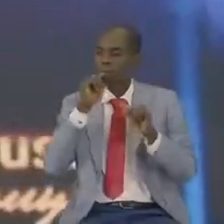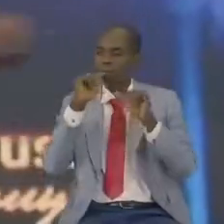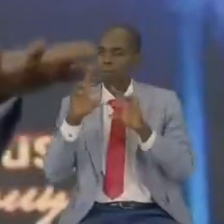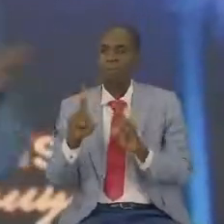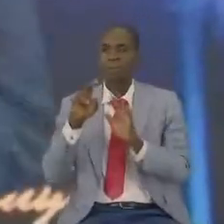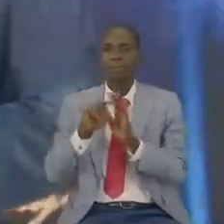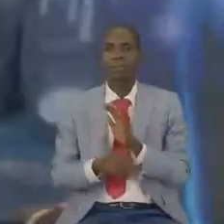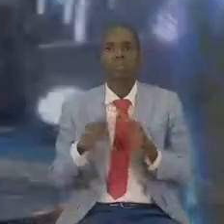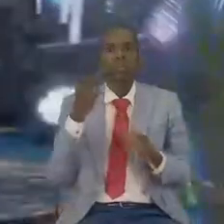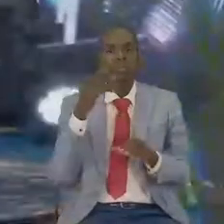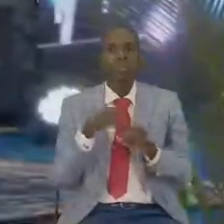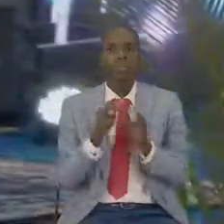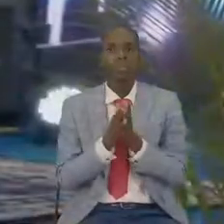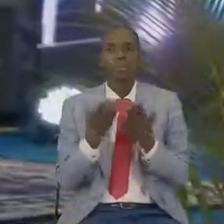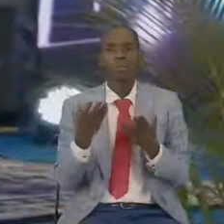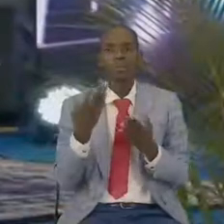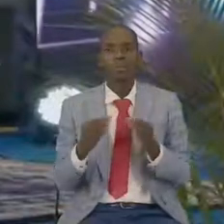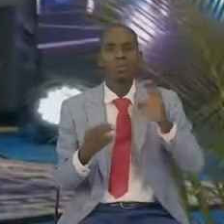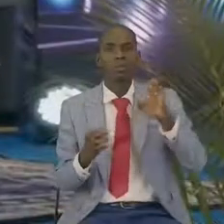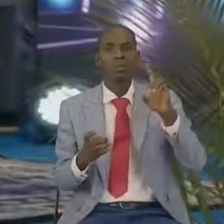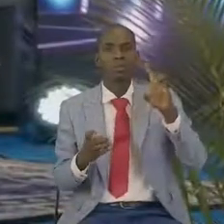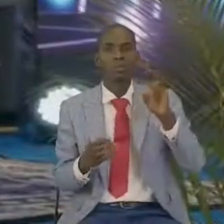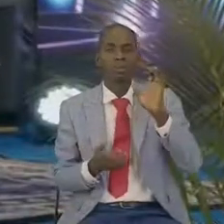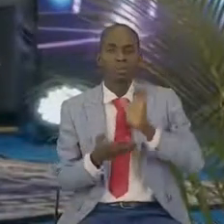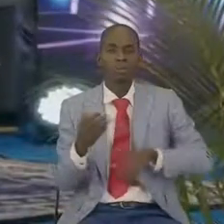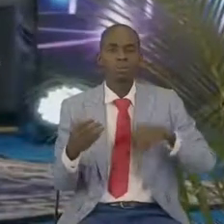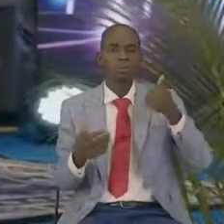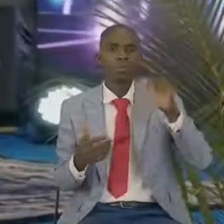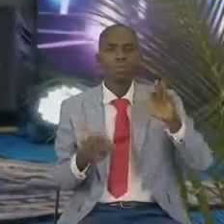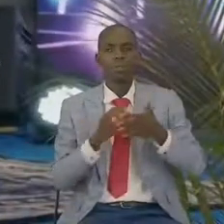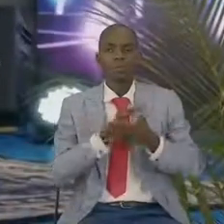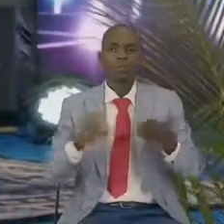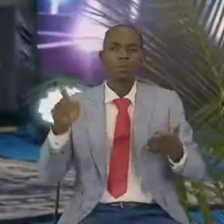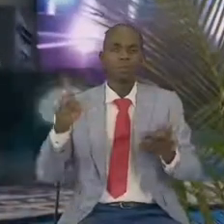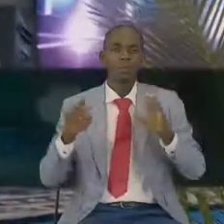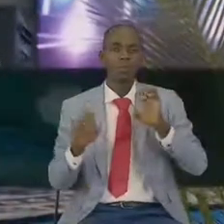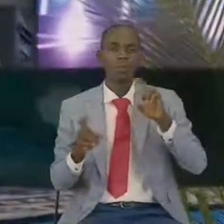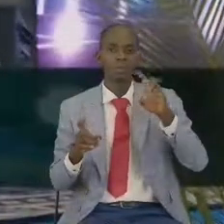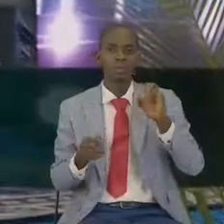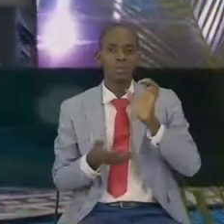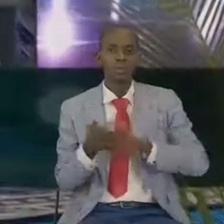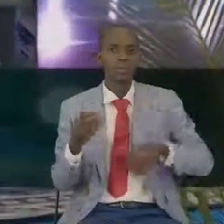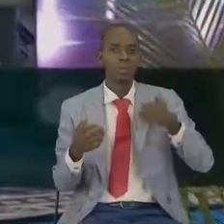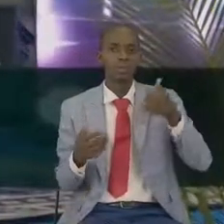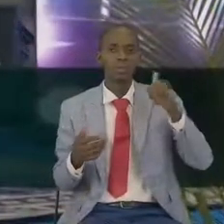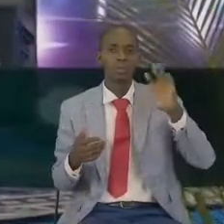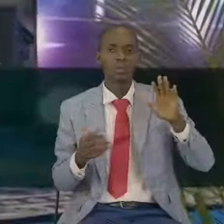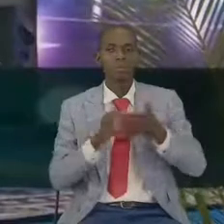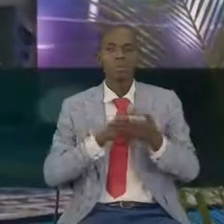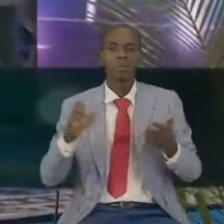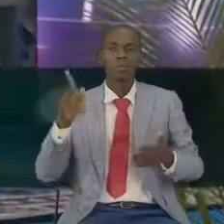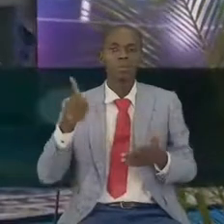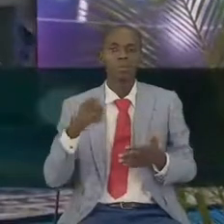Exode, en Exode chapitre 15. Voyons le verset 21. Exode 15, verset